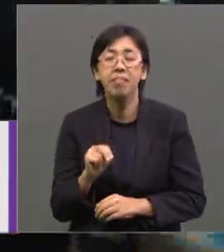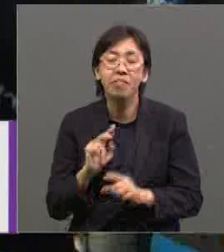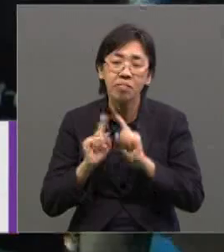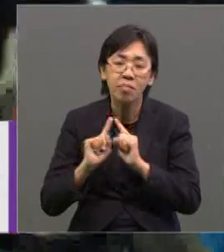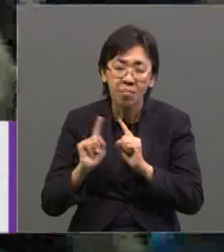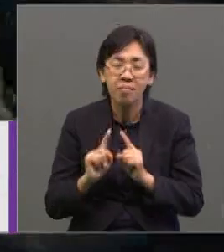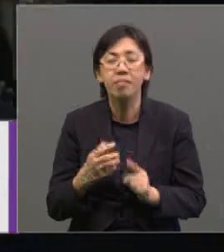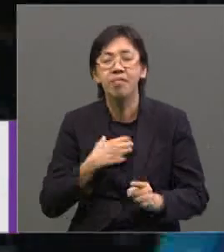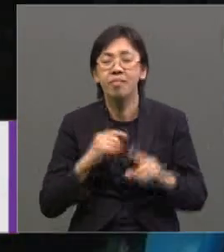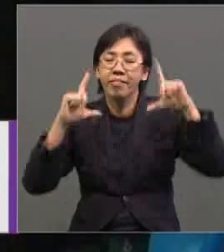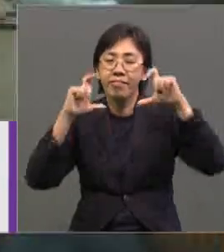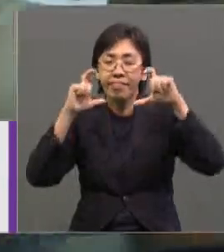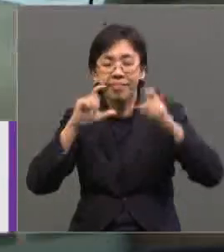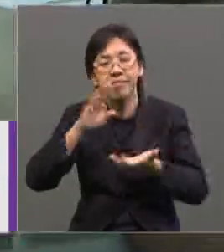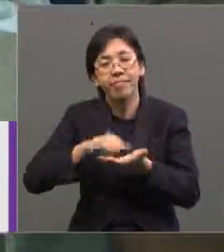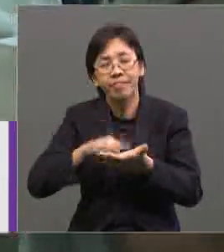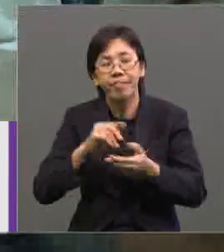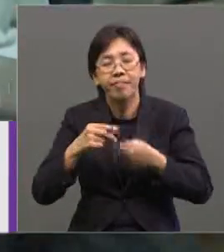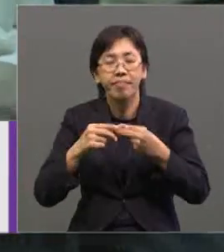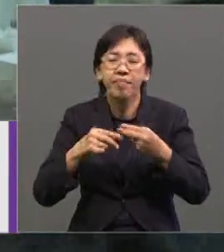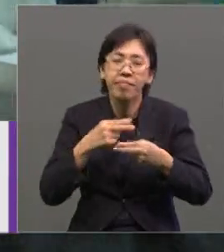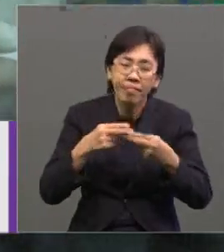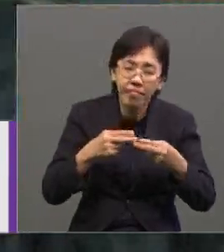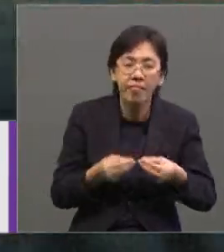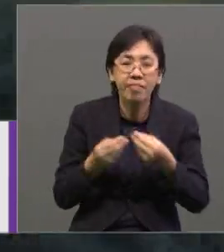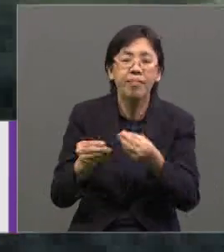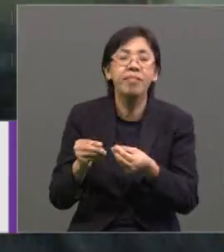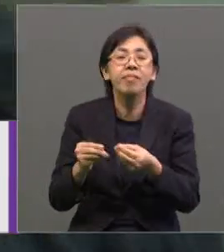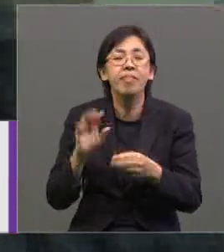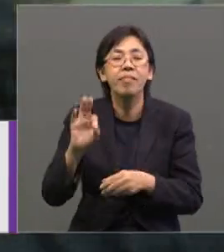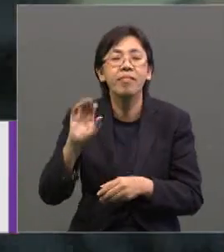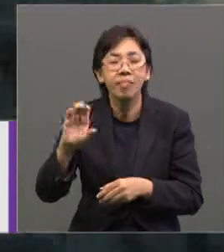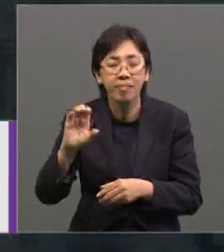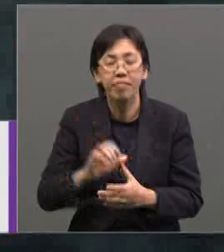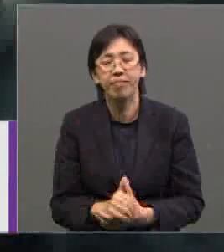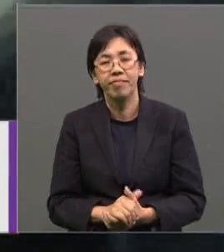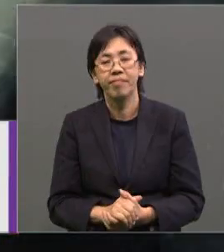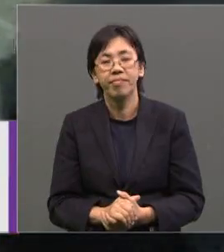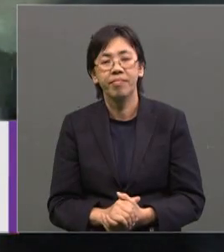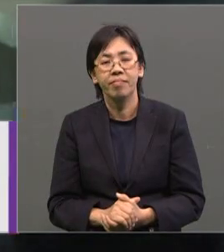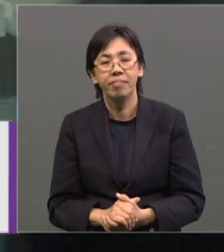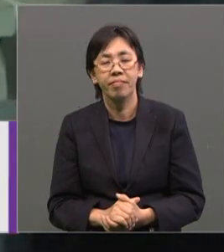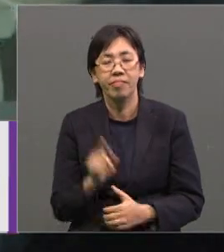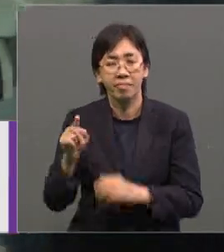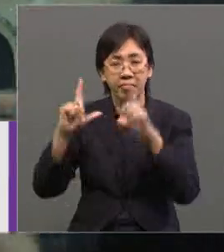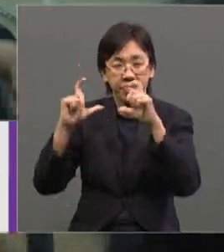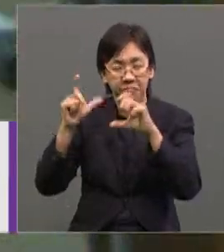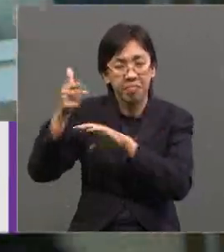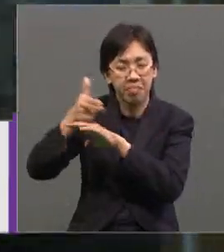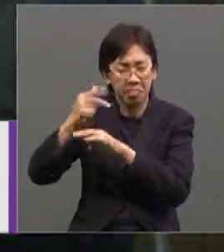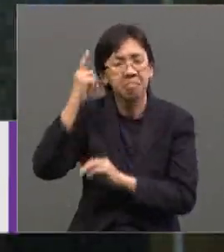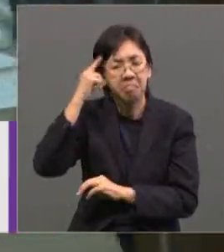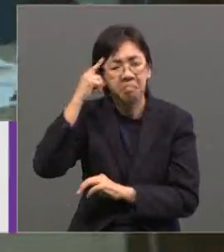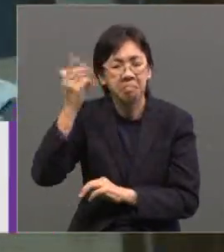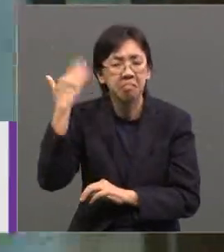ณีให้มาถ่ายภาพเพื่อจะเอาไปเป็นของขวัญที่ระลึกให้กับแฟนคลับในงานมิตติ้งนะคะคู่กรณีเนี่ยเป็นช่างภาพอิสระแล้ว